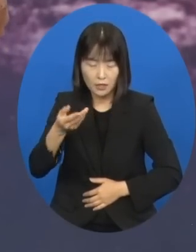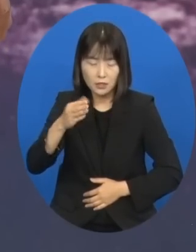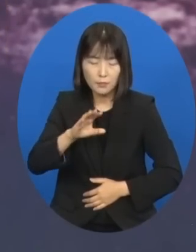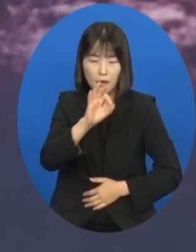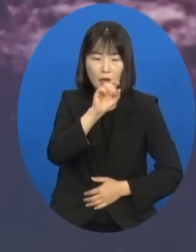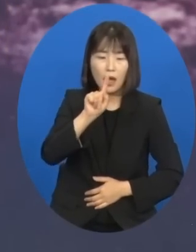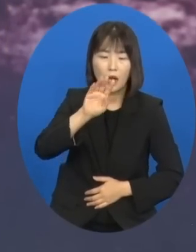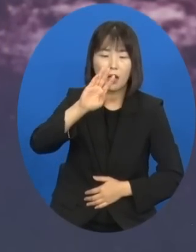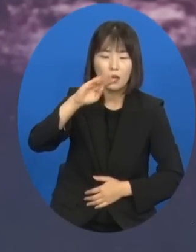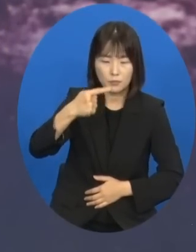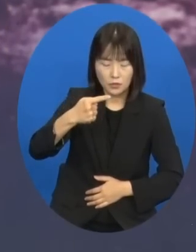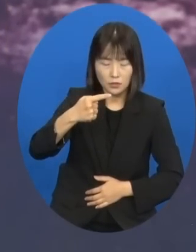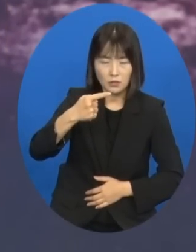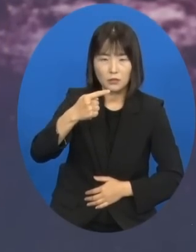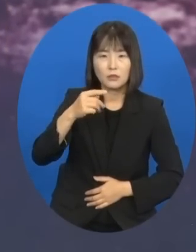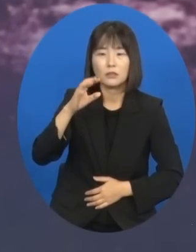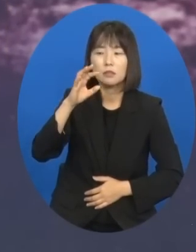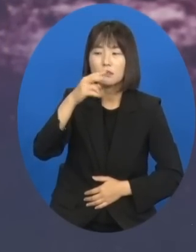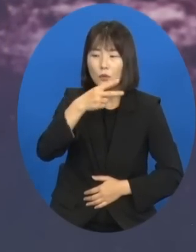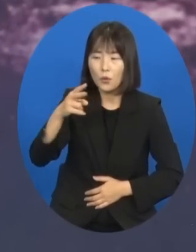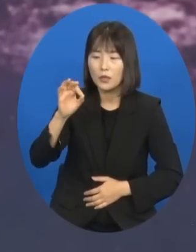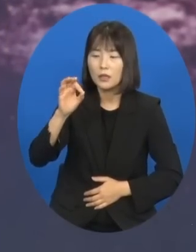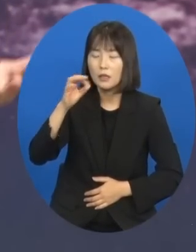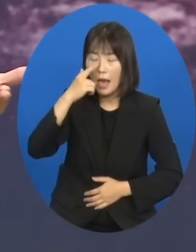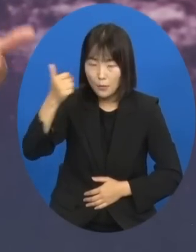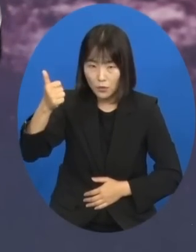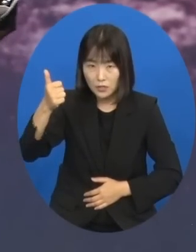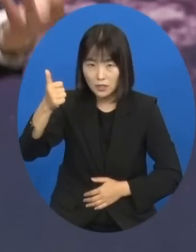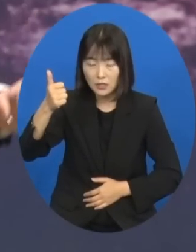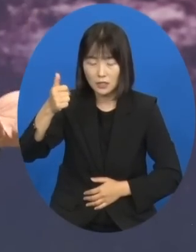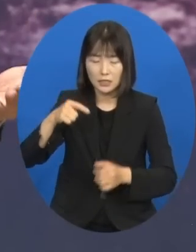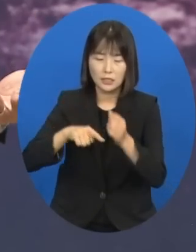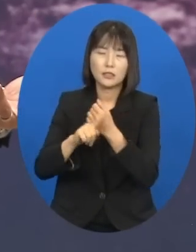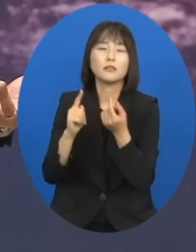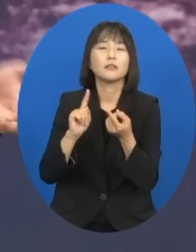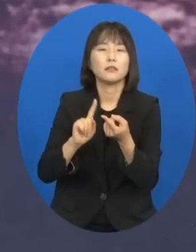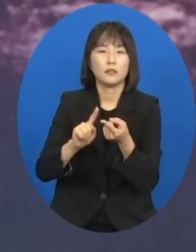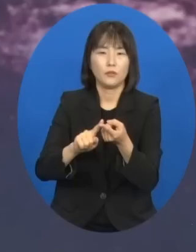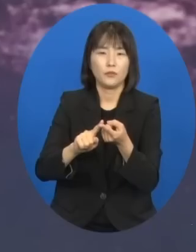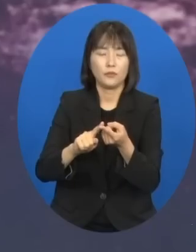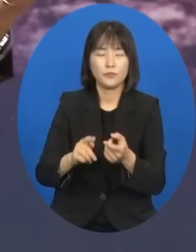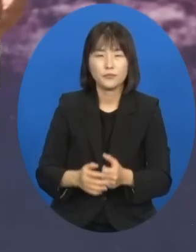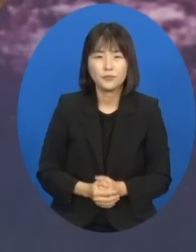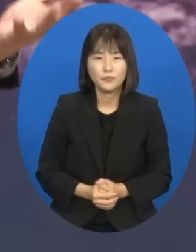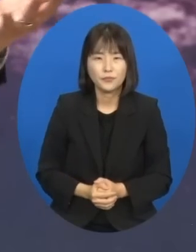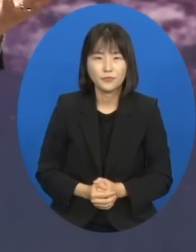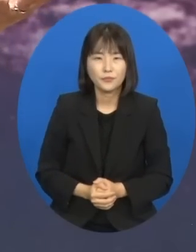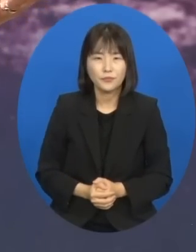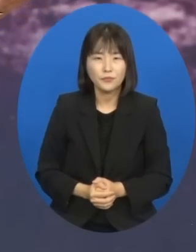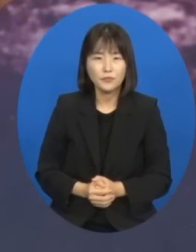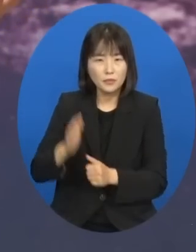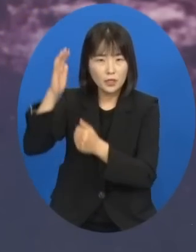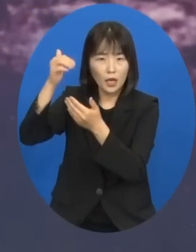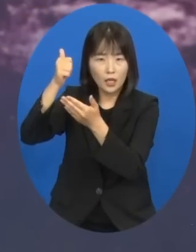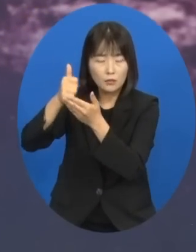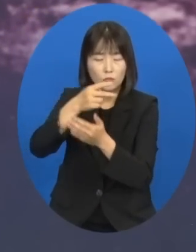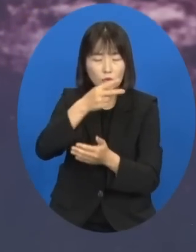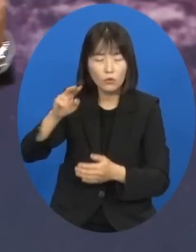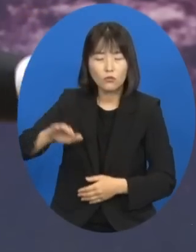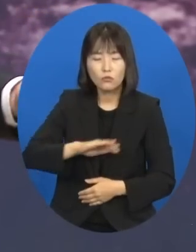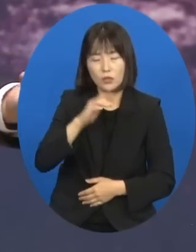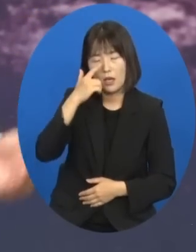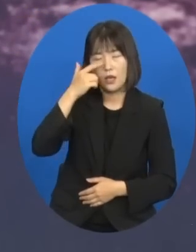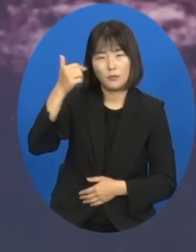왜냐하면 하나님은 아브라함에게 자신이 그의 아버지이시다, 하나님은 우리의 아버지이시다 라는